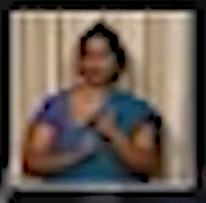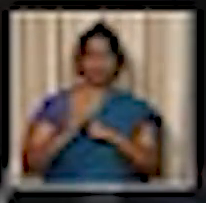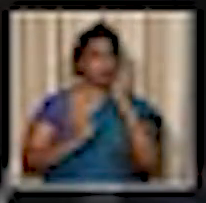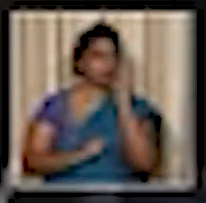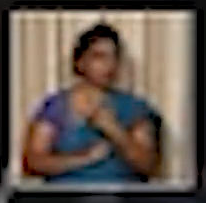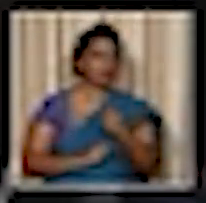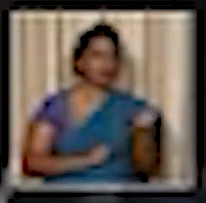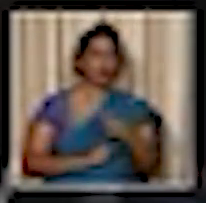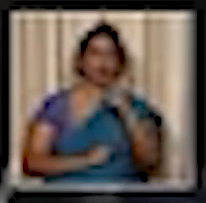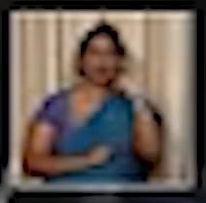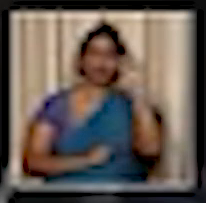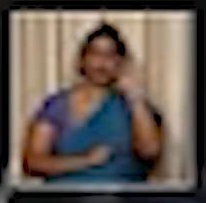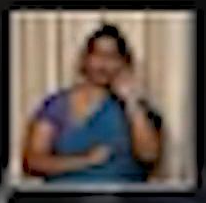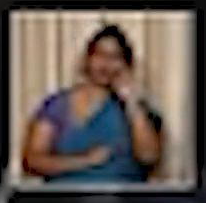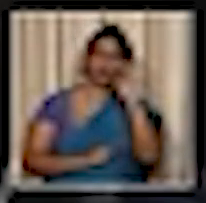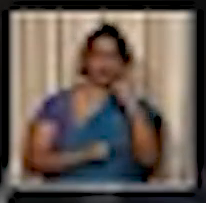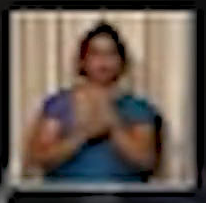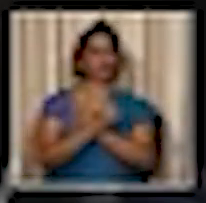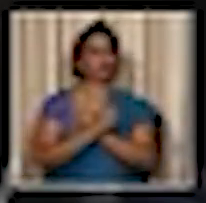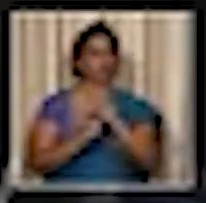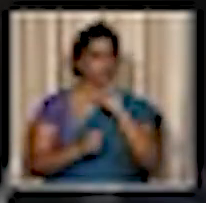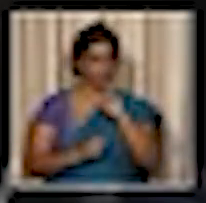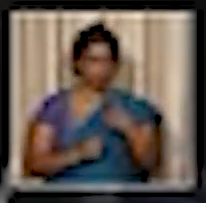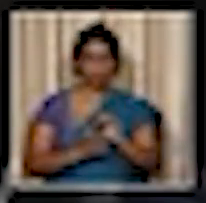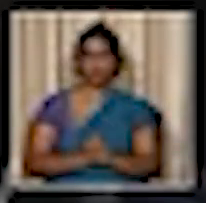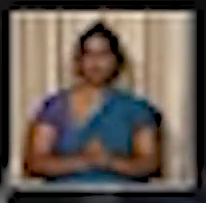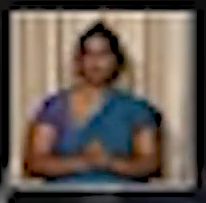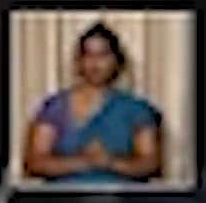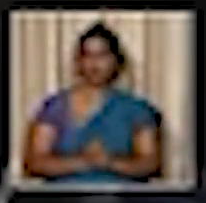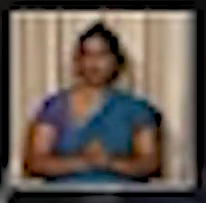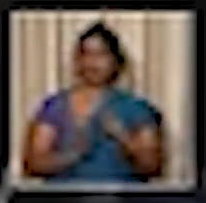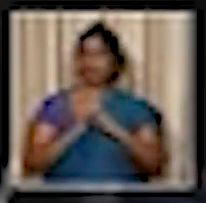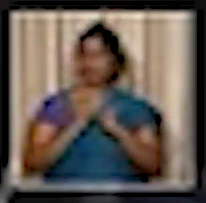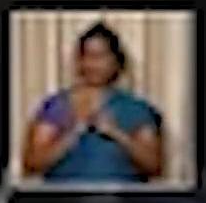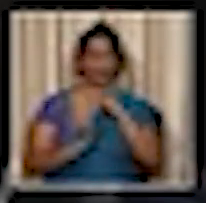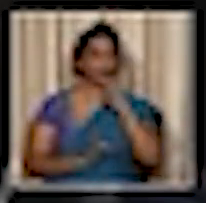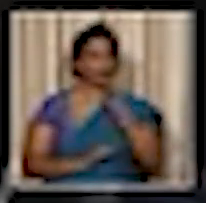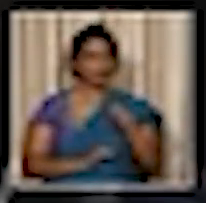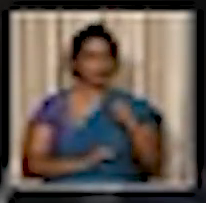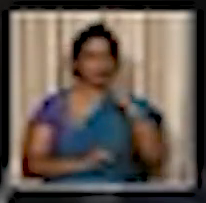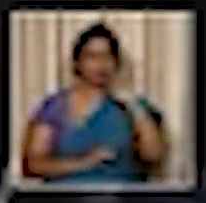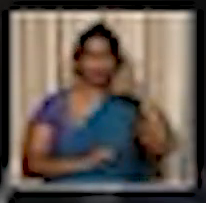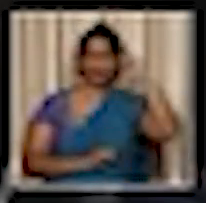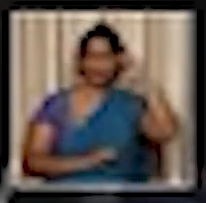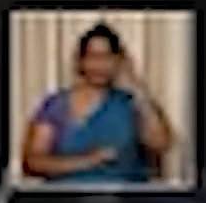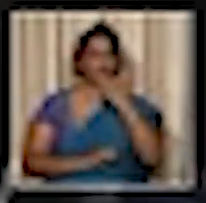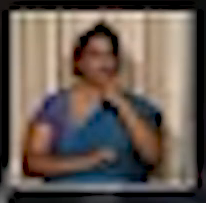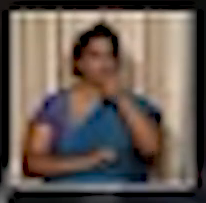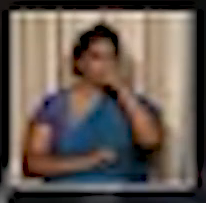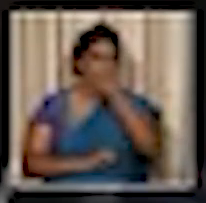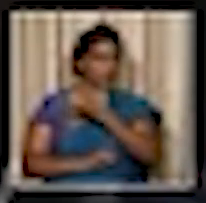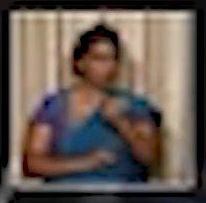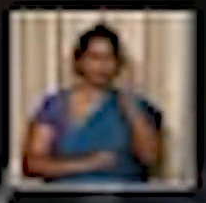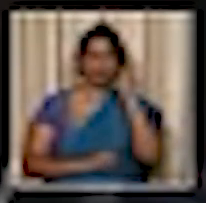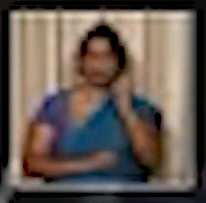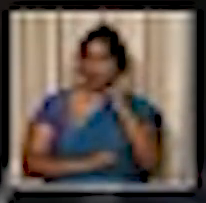නොගියවොත් එදින මහවස දෙකට හෝ තුනට මුදාහරණ ලෙස නියෝග කොට ඇත. ගල්කිස් අධිකරණයේ අනවසර විදුලිය සහ ජලය ගැනීම සම්බන්ධව